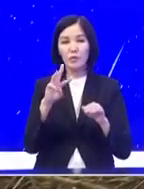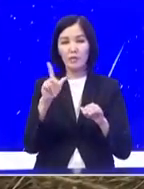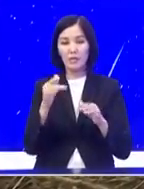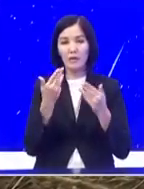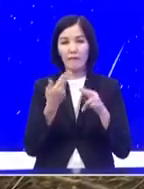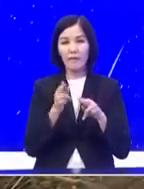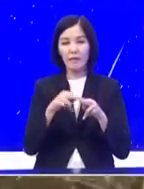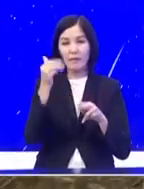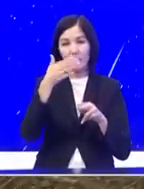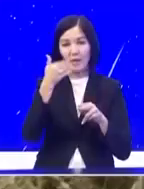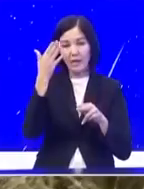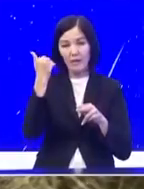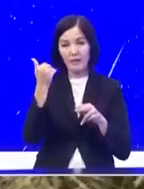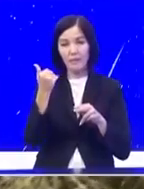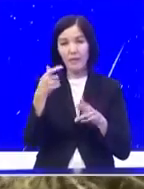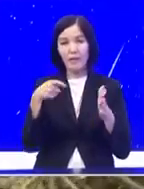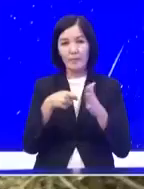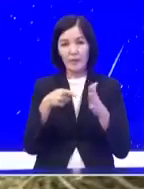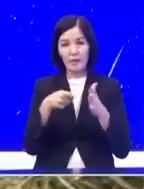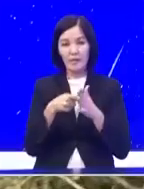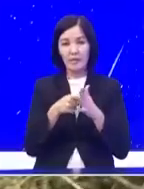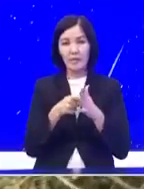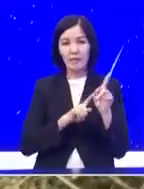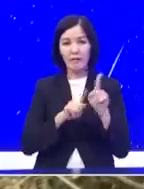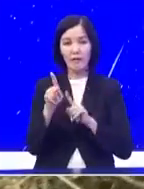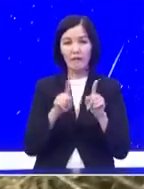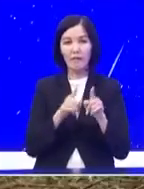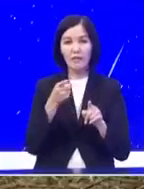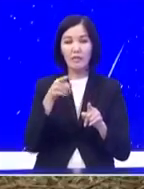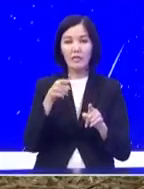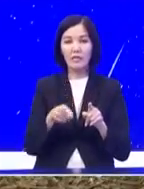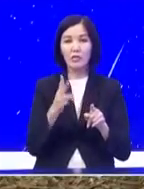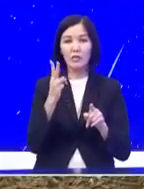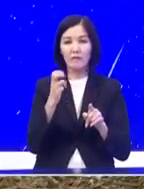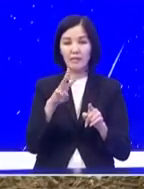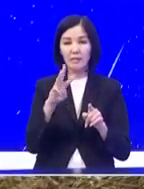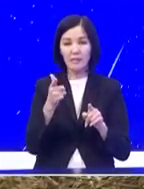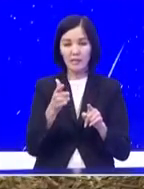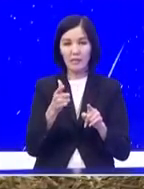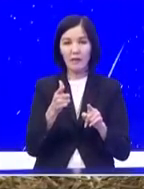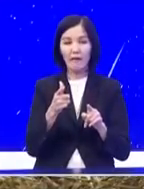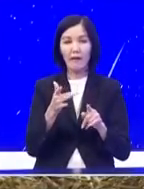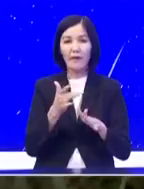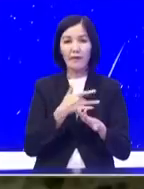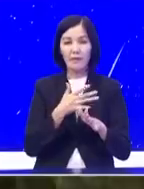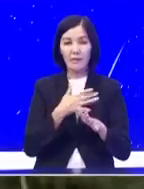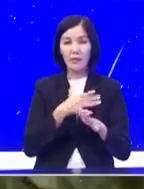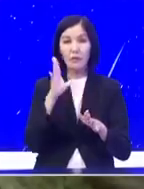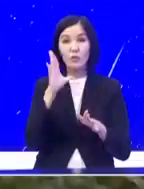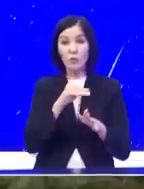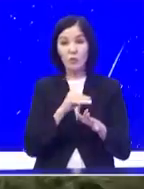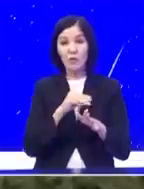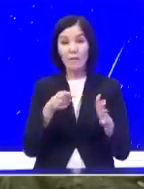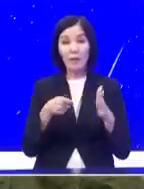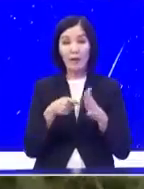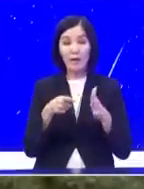Нынешним летом цена этого объема самой питательной кормовой травы поднялась до отметки 1200 тенге. Владельцы частных подворий гадают, смогут ли они прокормить